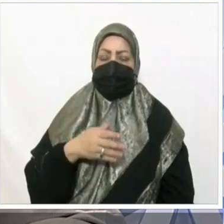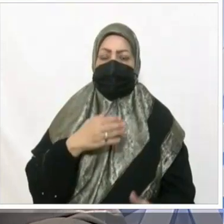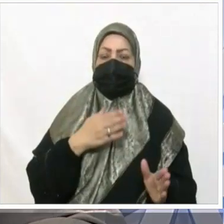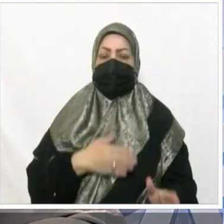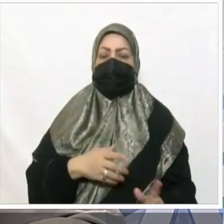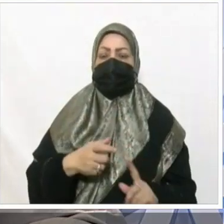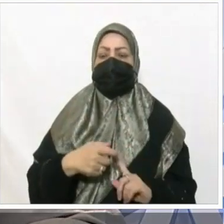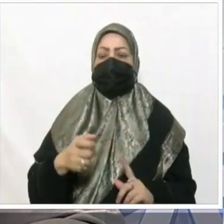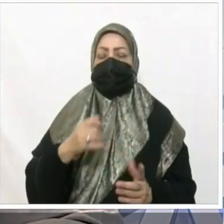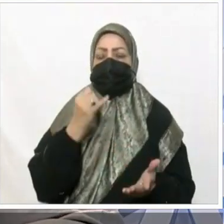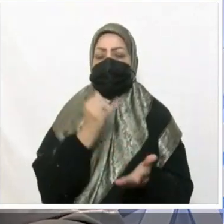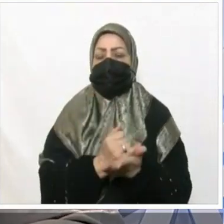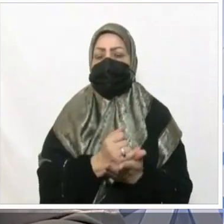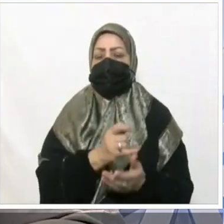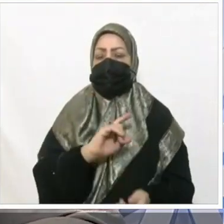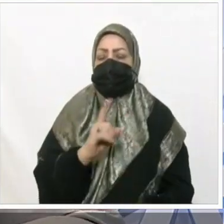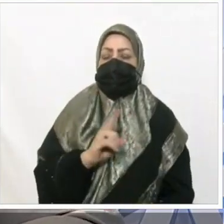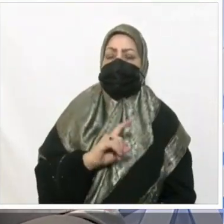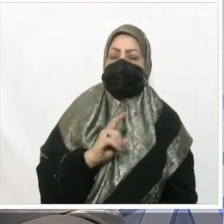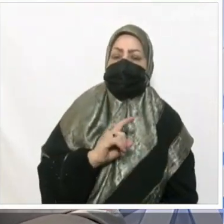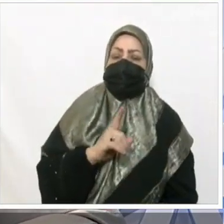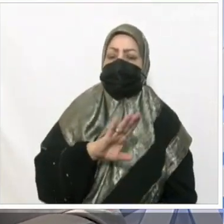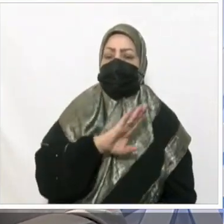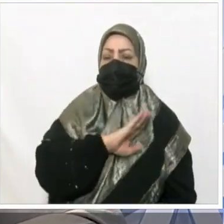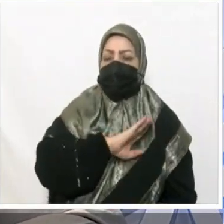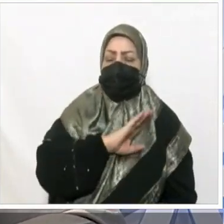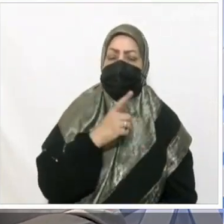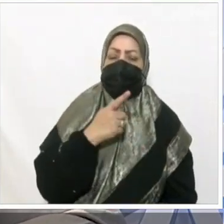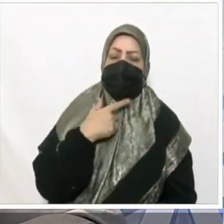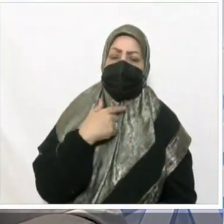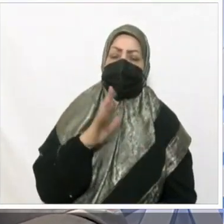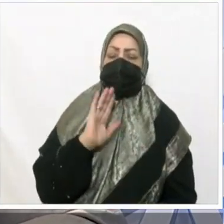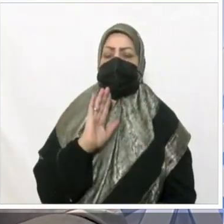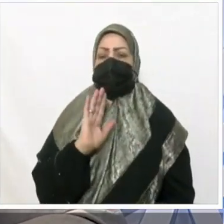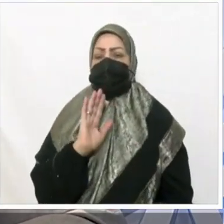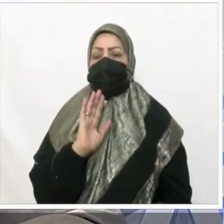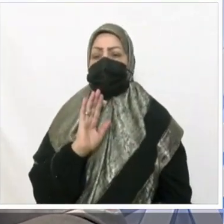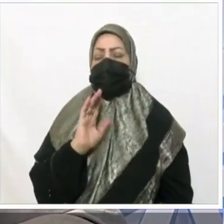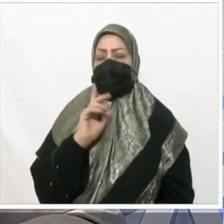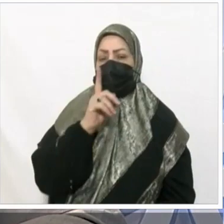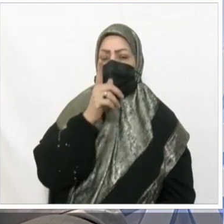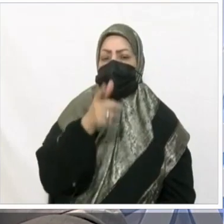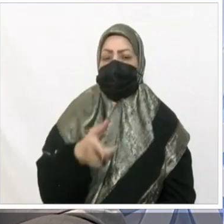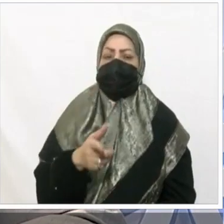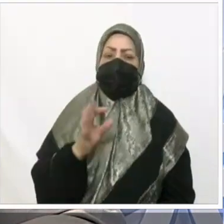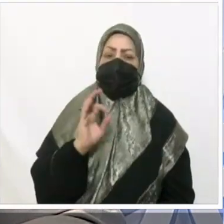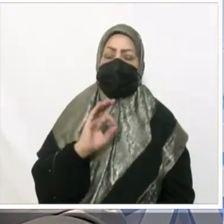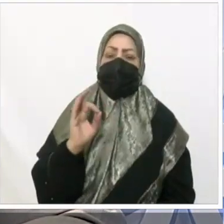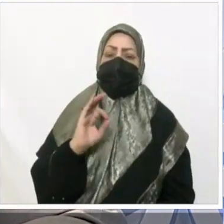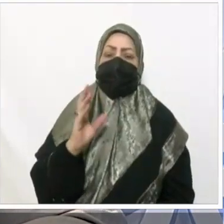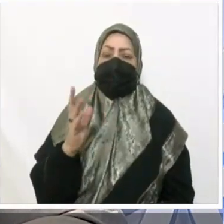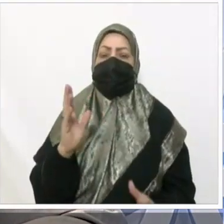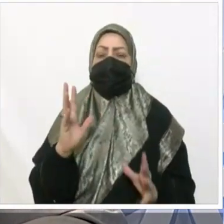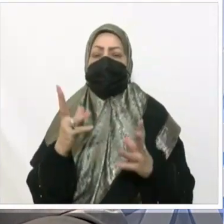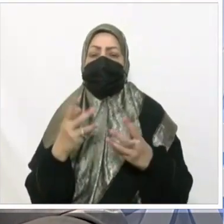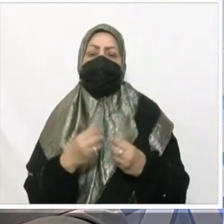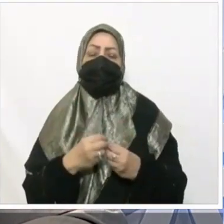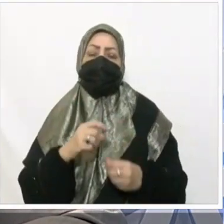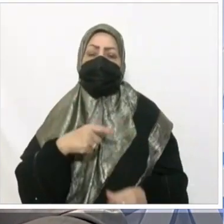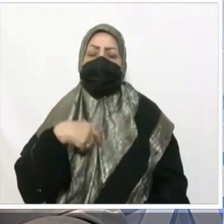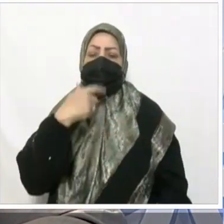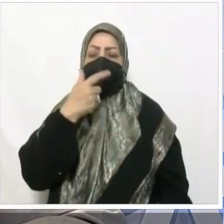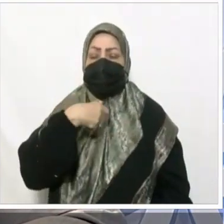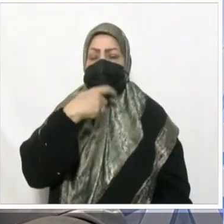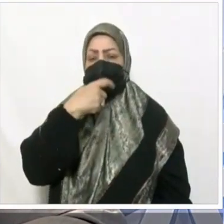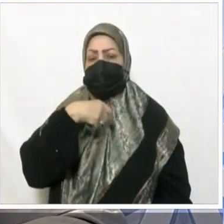أخرى لم يأمر فيها النبي صلى الله عليه وسلم بغسل الجمعة، مثلا في الحديث الحسن من توضأ يوم الجمعة